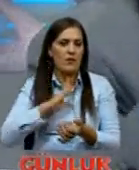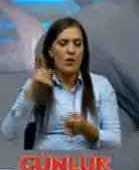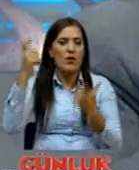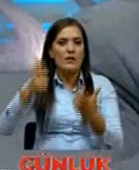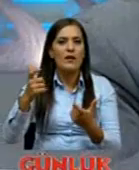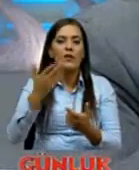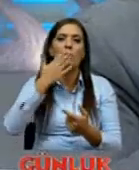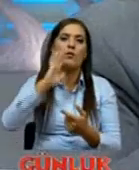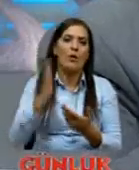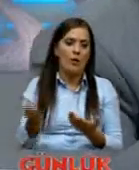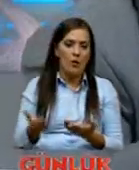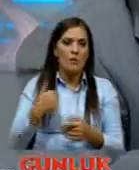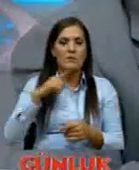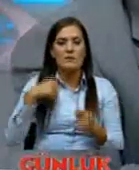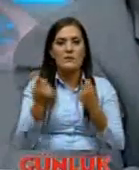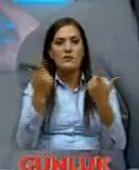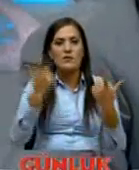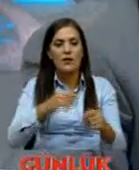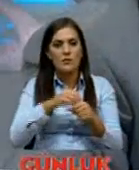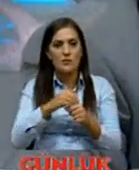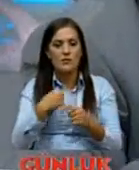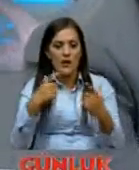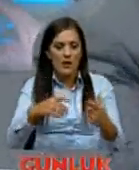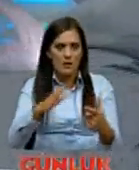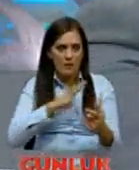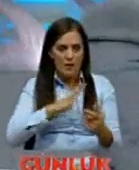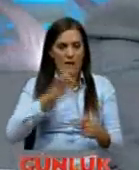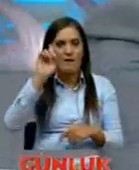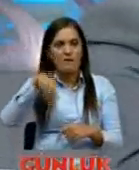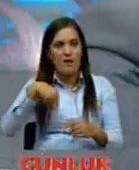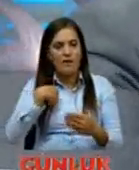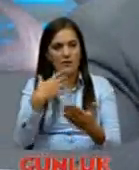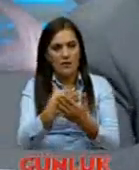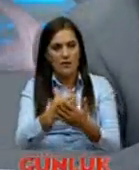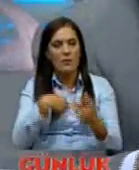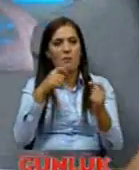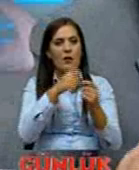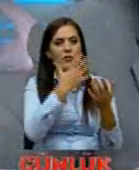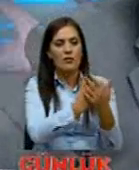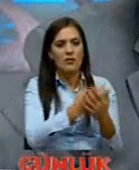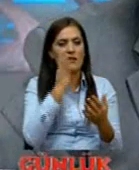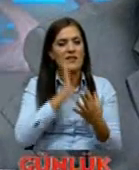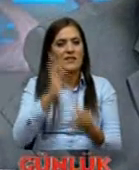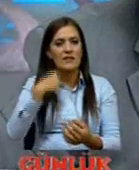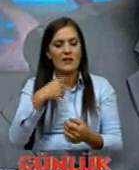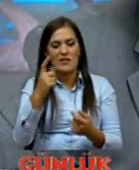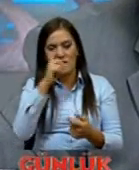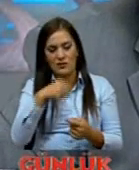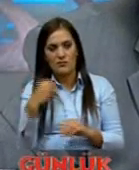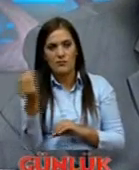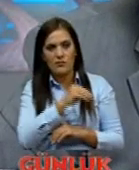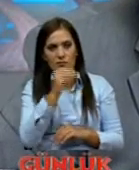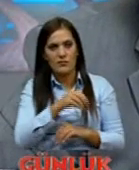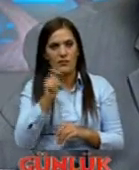Onların mekanı yok. Bizim iş yerlerimizin mekanı var. Vergiye kayıtlıyız, Bağkur'a kayıtlıyız, insan çalıştırıyoruz, insan